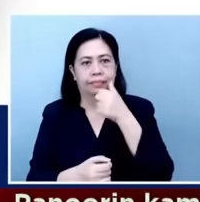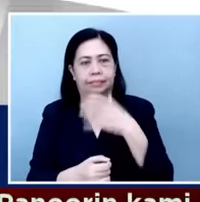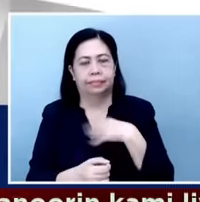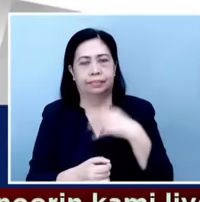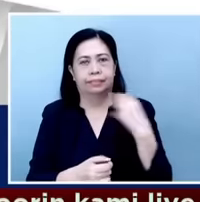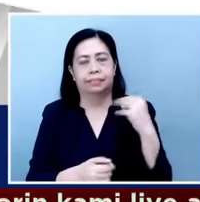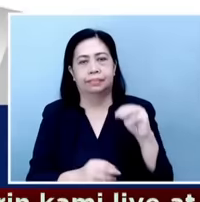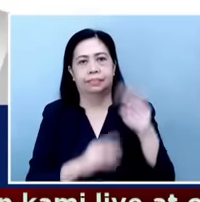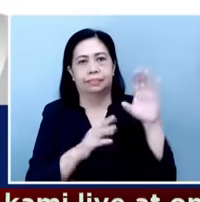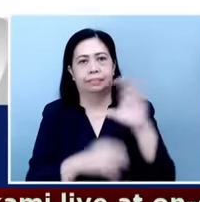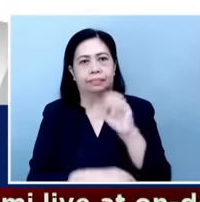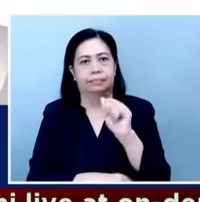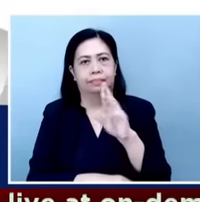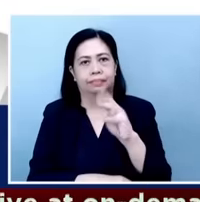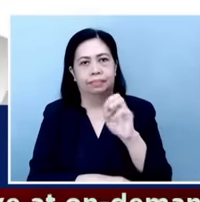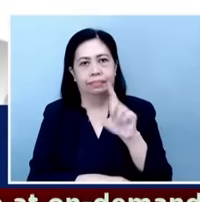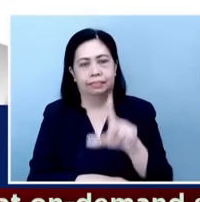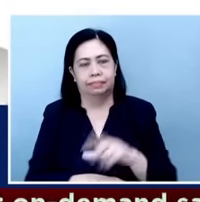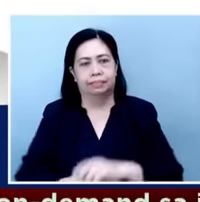de San Sebastian.